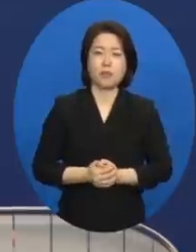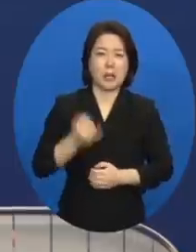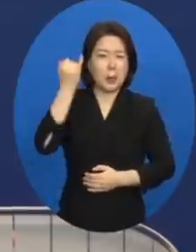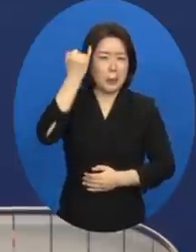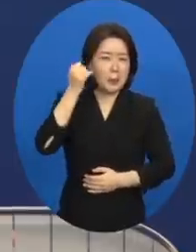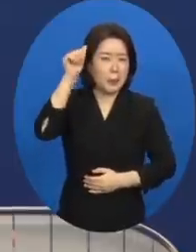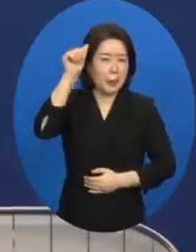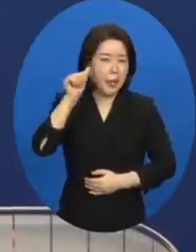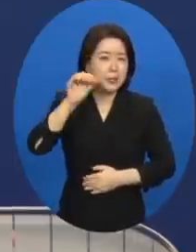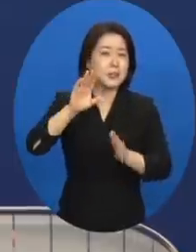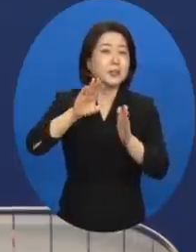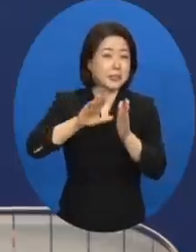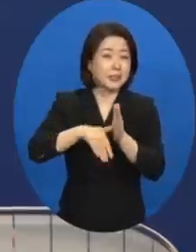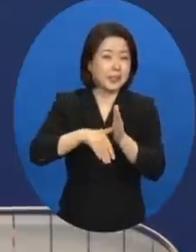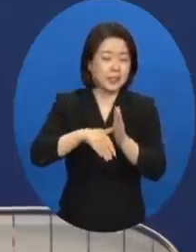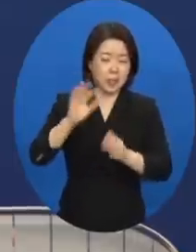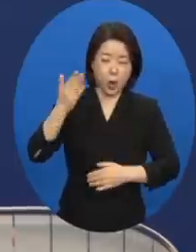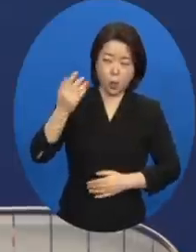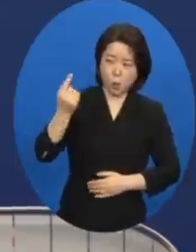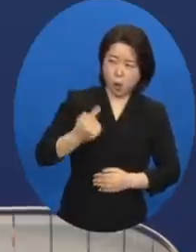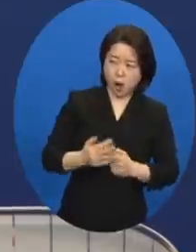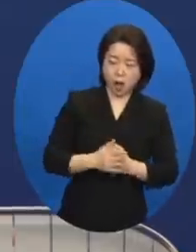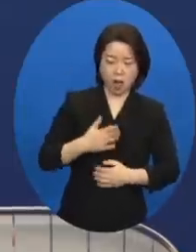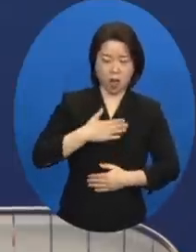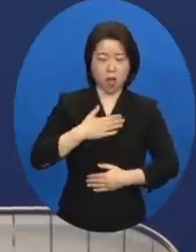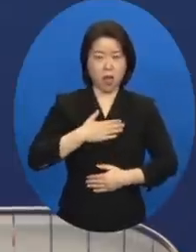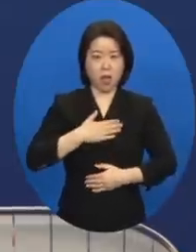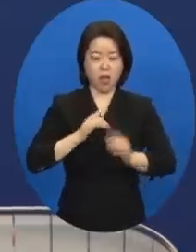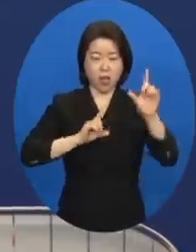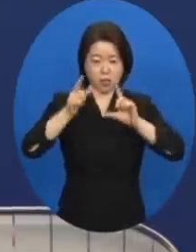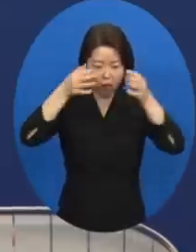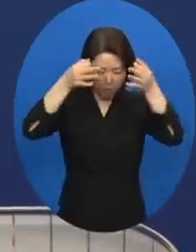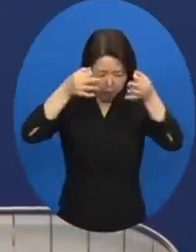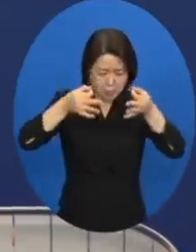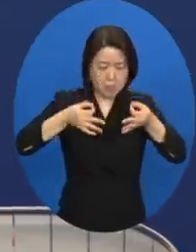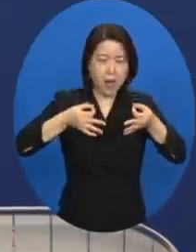사춘기가 되니까 내 모습 보잖아요.